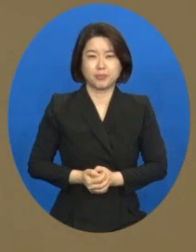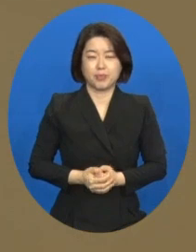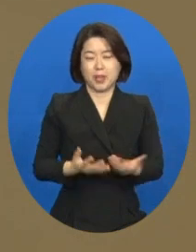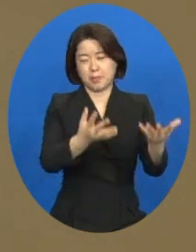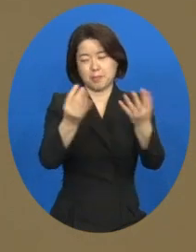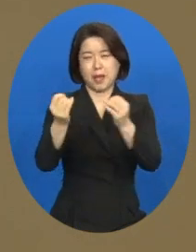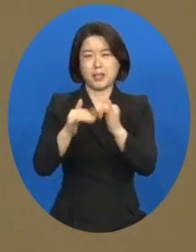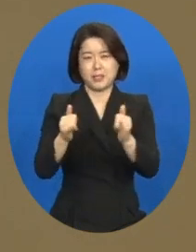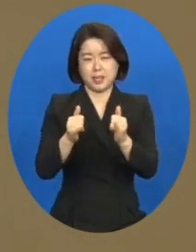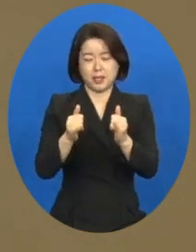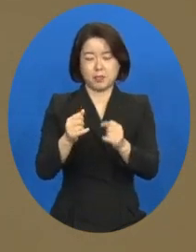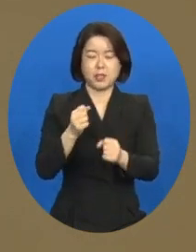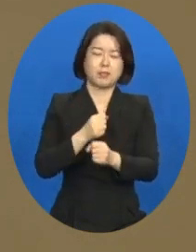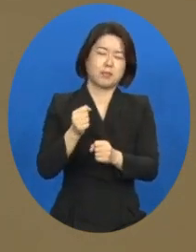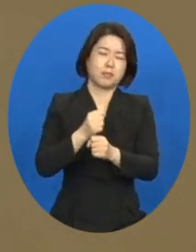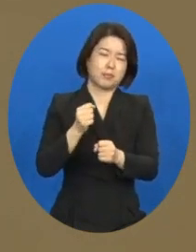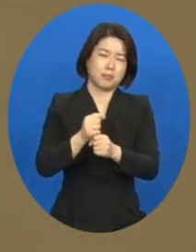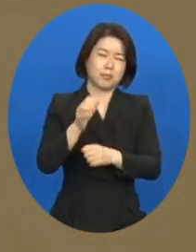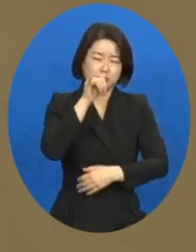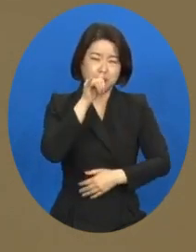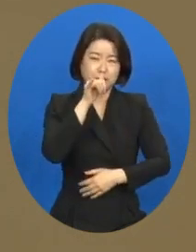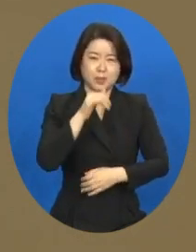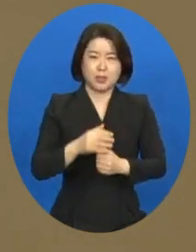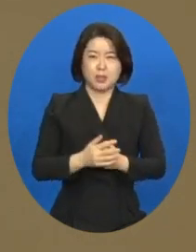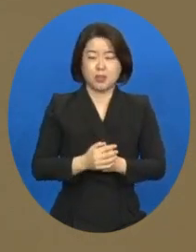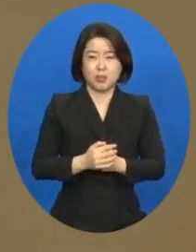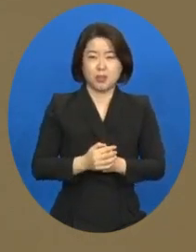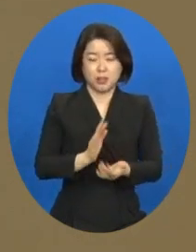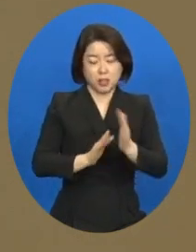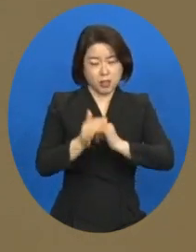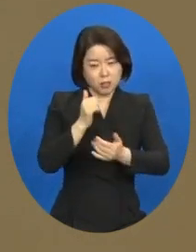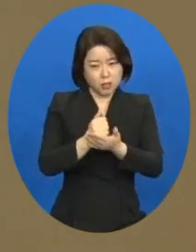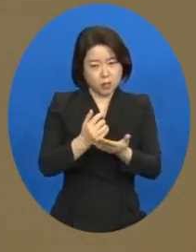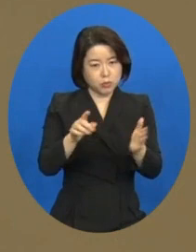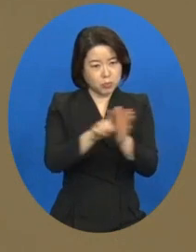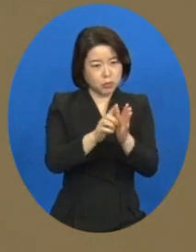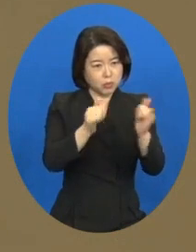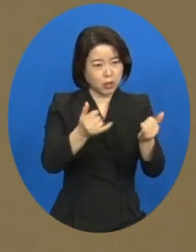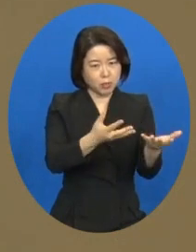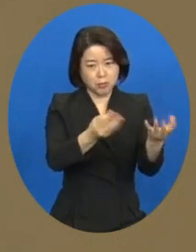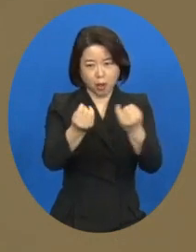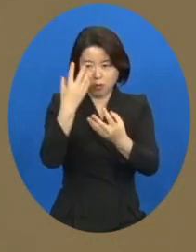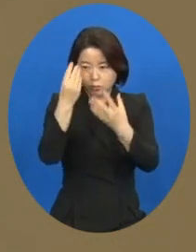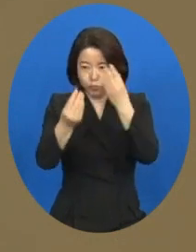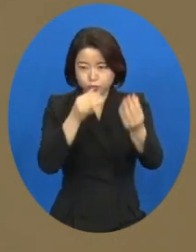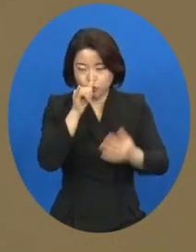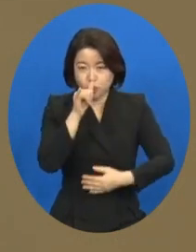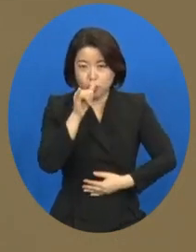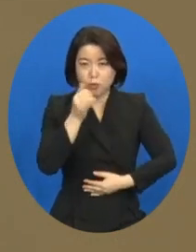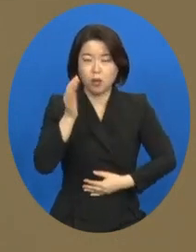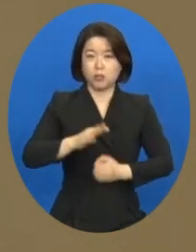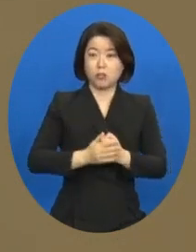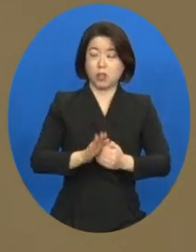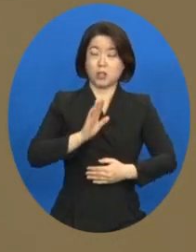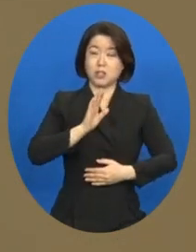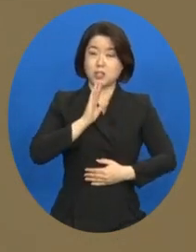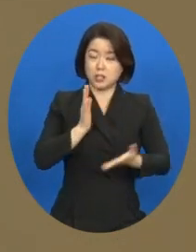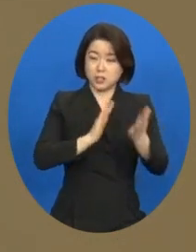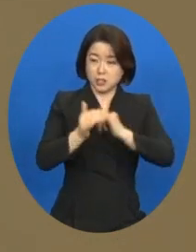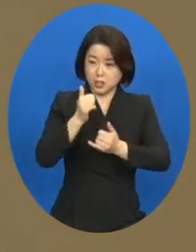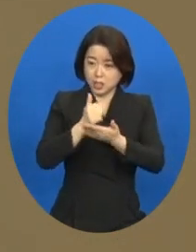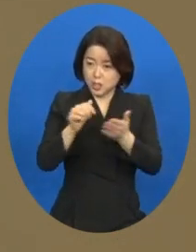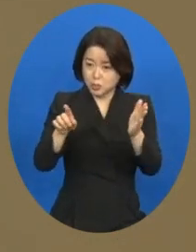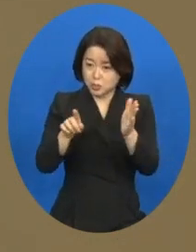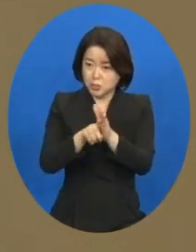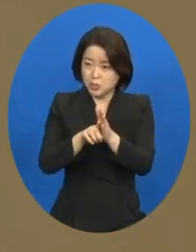많은 분들이 난감해요. 아니, 예수 믿는 사람은 많이 봤는데 실제로 진짜 예수 믿는 사람은